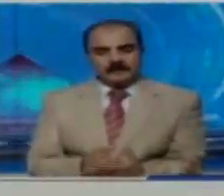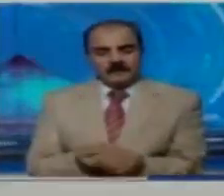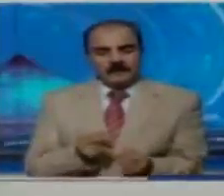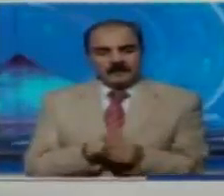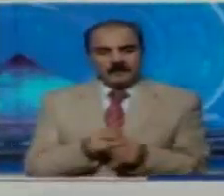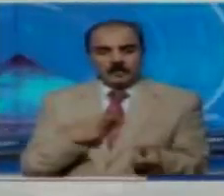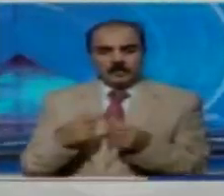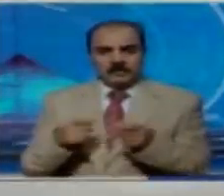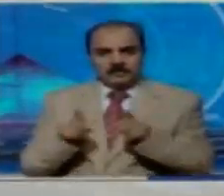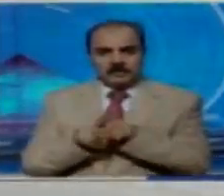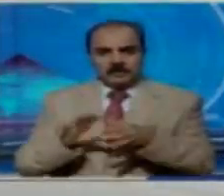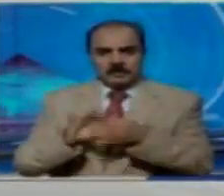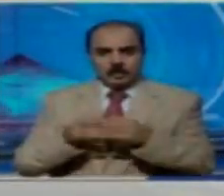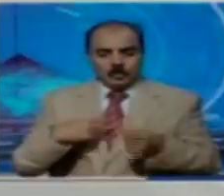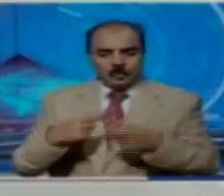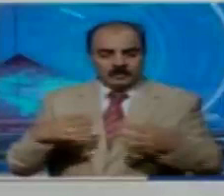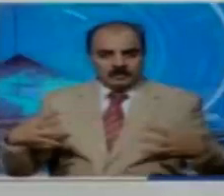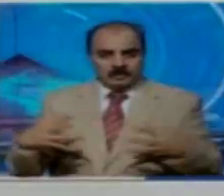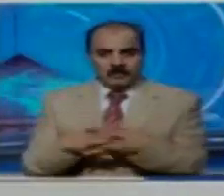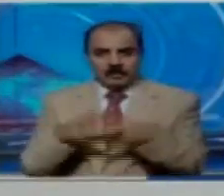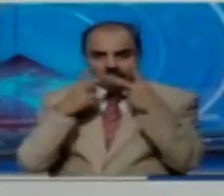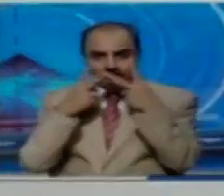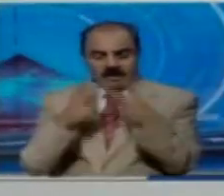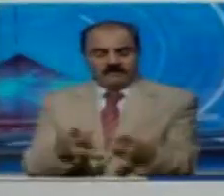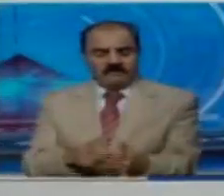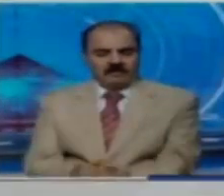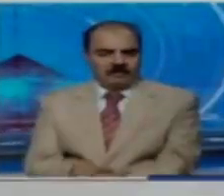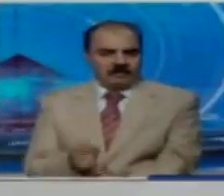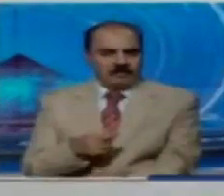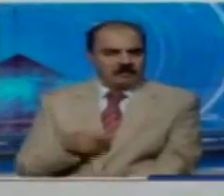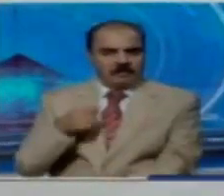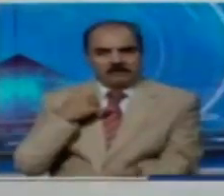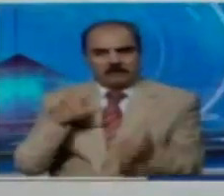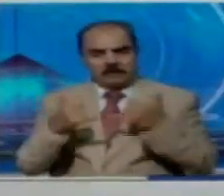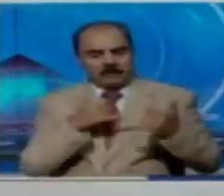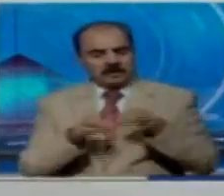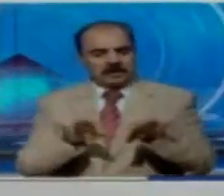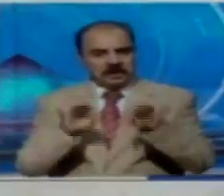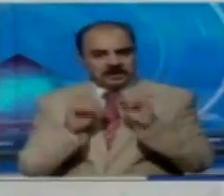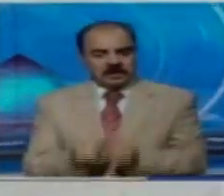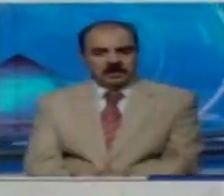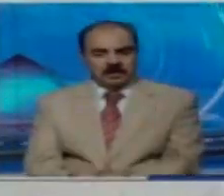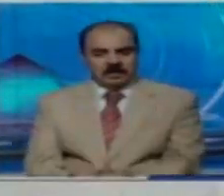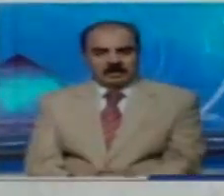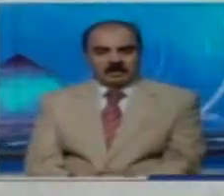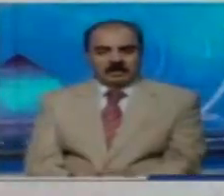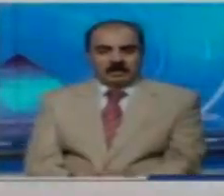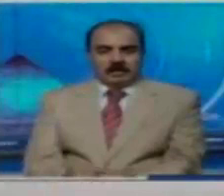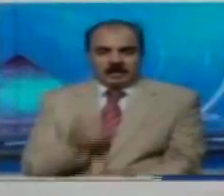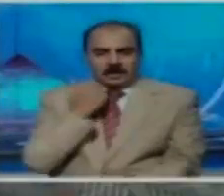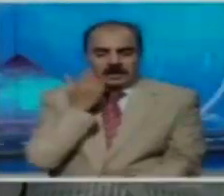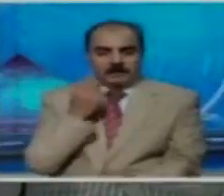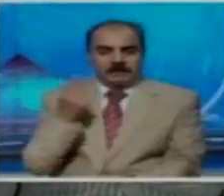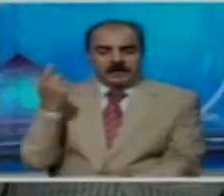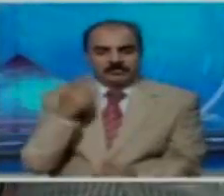التطور التكنولوجي الرقمي الذي يشهده الإعلام ووسائل الاتصالات الحديثة. كان من المعيب أن الجامعة بحجم